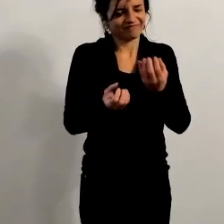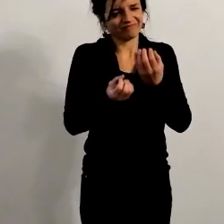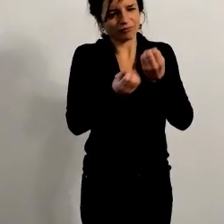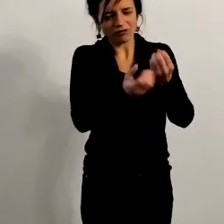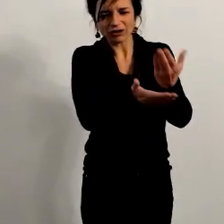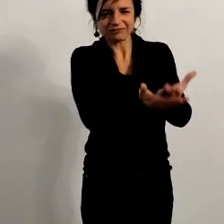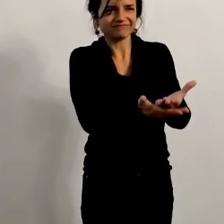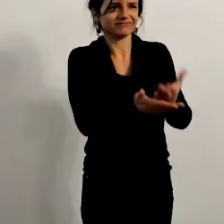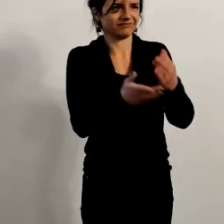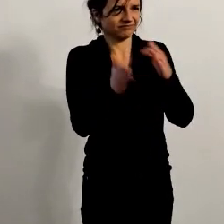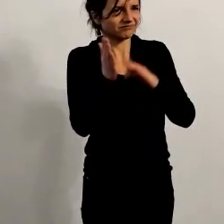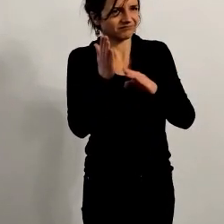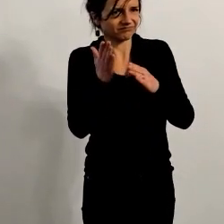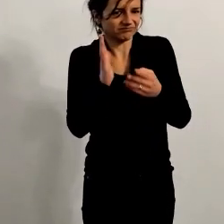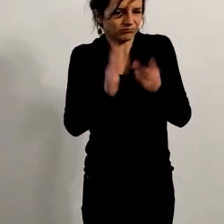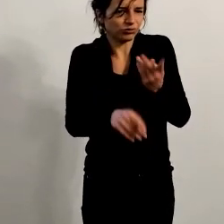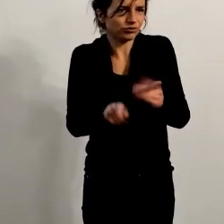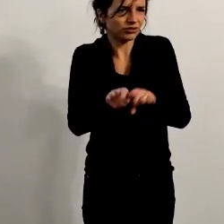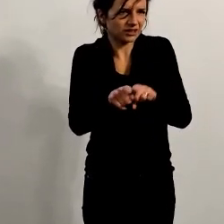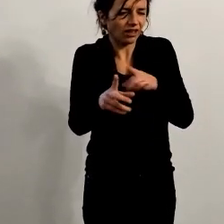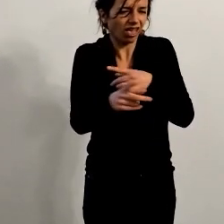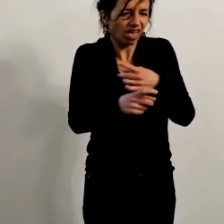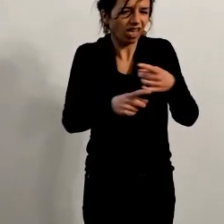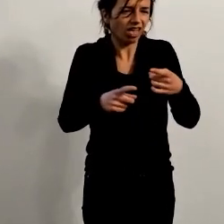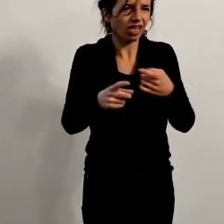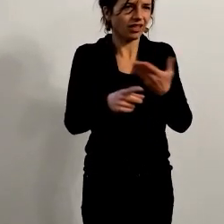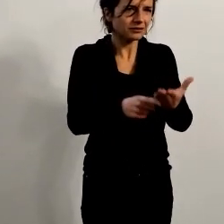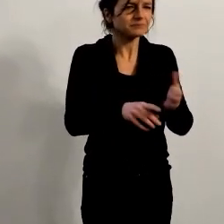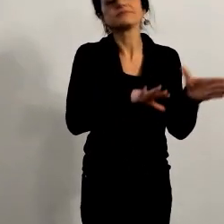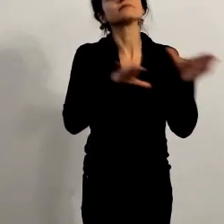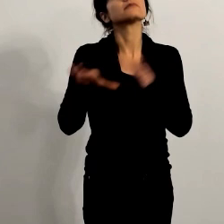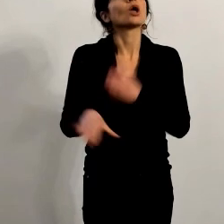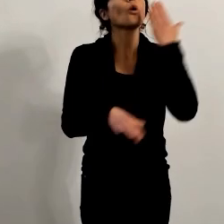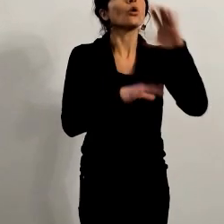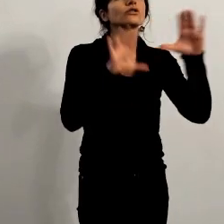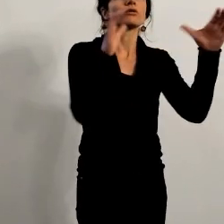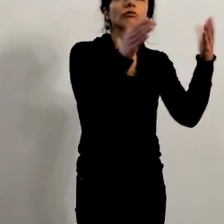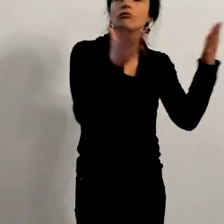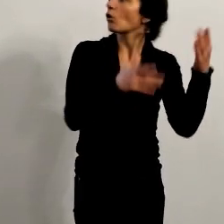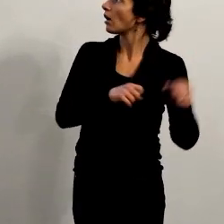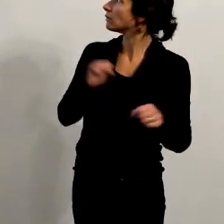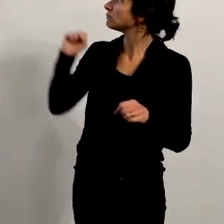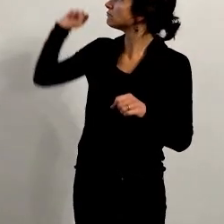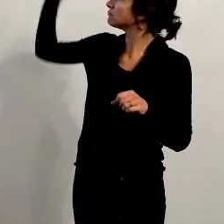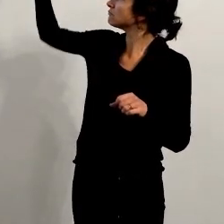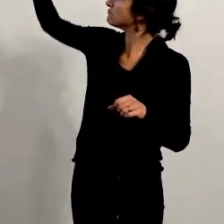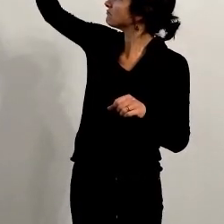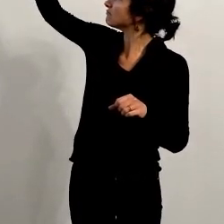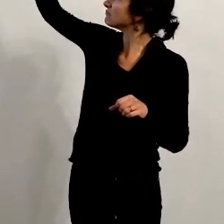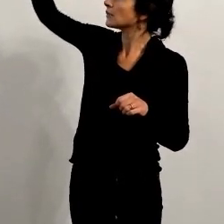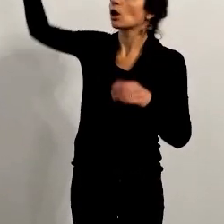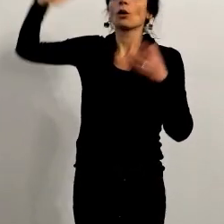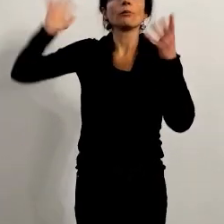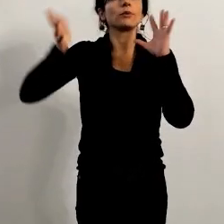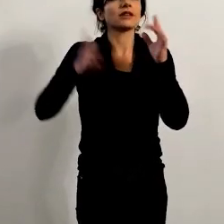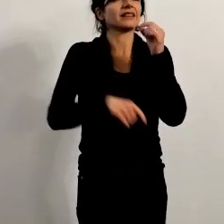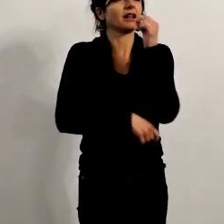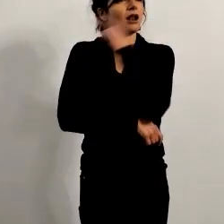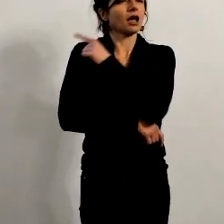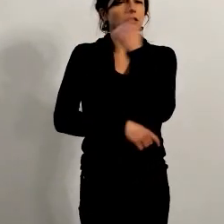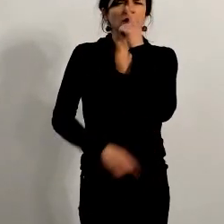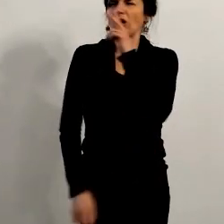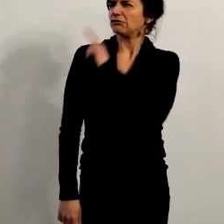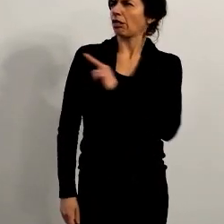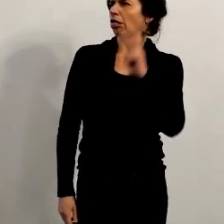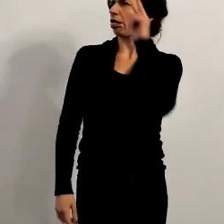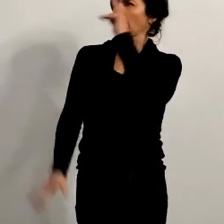Autre exemple, les organophosphorés, qui sont des pesticides. Là, c'est une diapositive qui peut paraître un petit peu plus lourde à